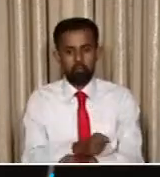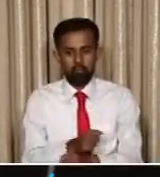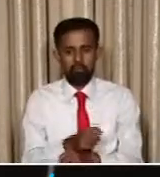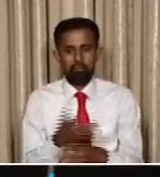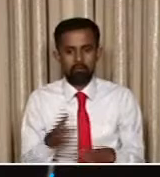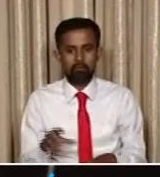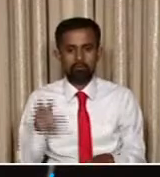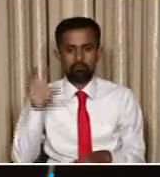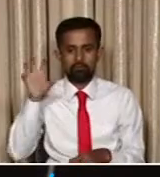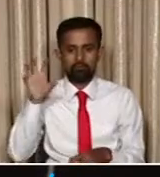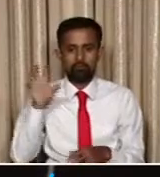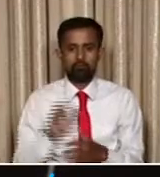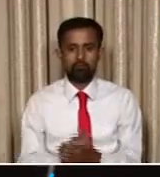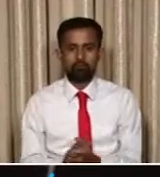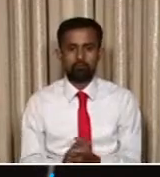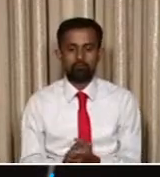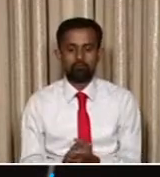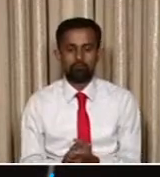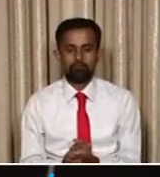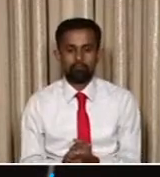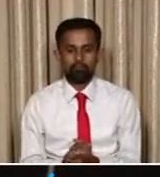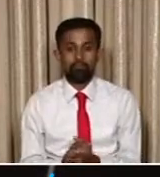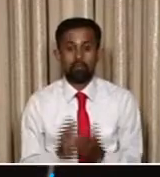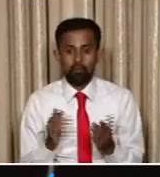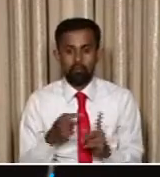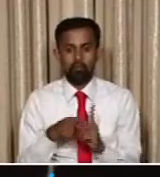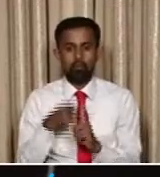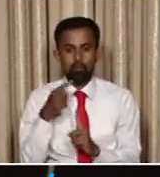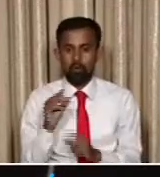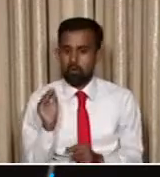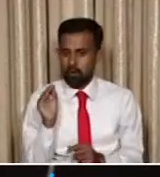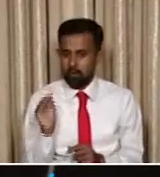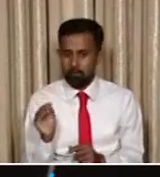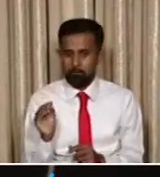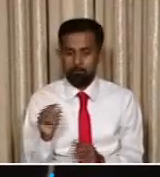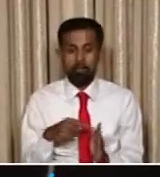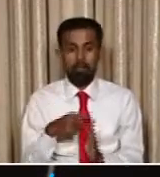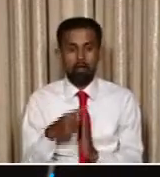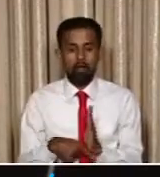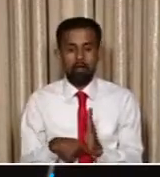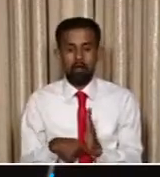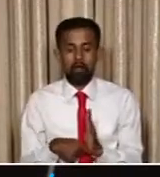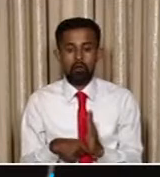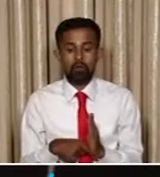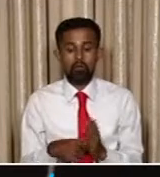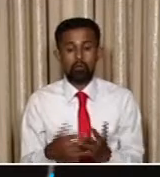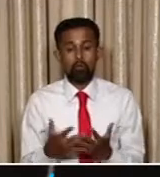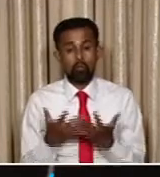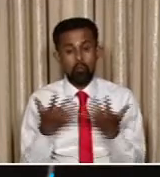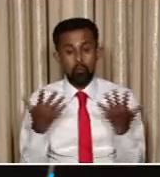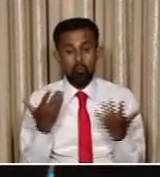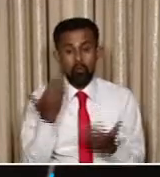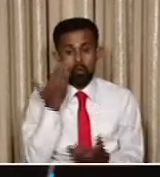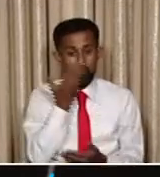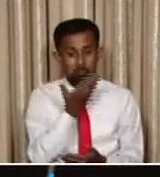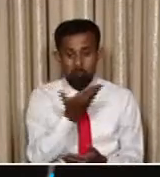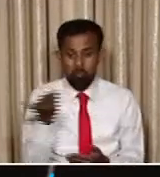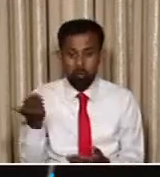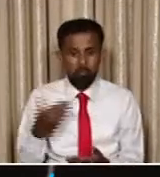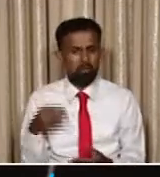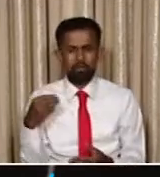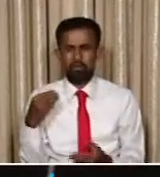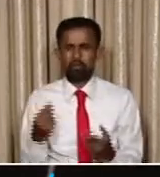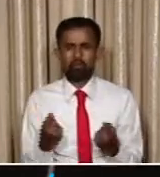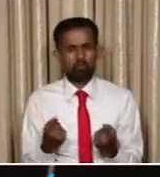රටක්. ඉතින් මේකෙන් ගොඩ එන්න නම් මේ රටේ තියෙන රිසෝසස් ඕන තරම් අපිට අපි ණය වෙන්න අවශ්‍ය